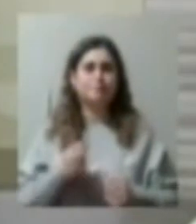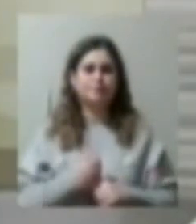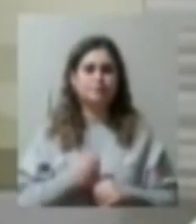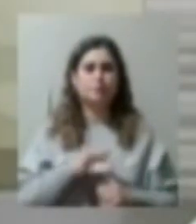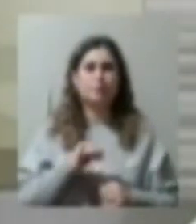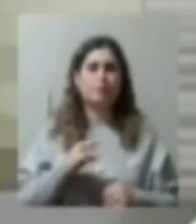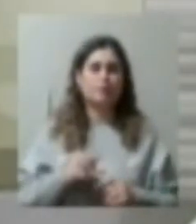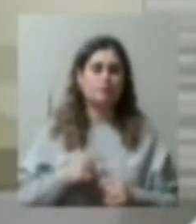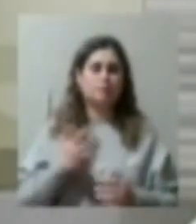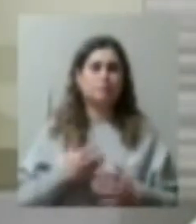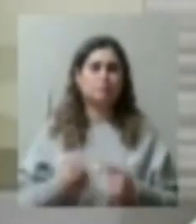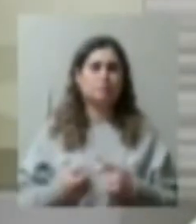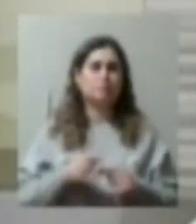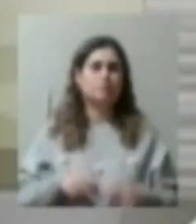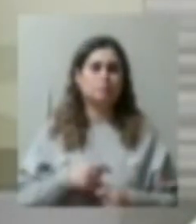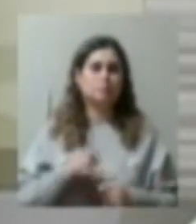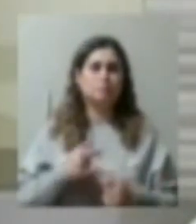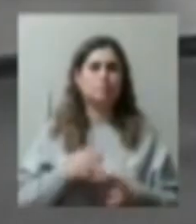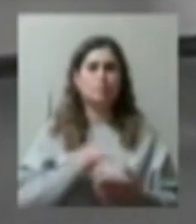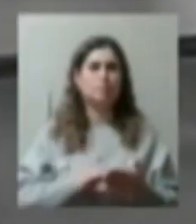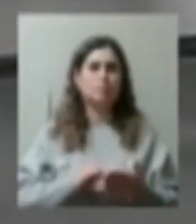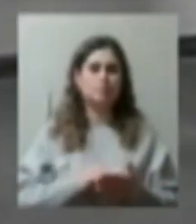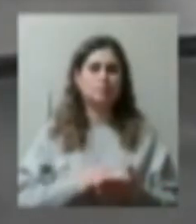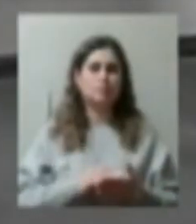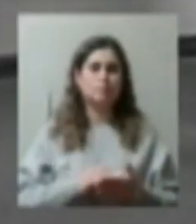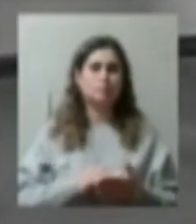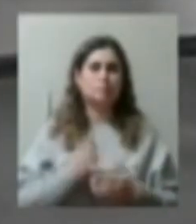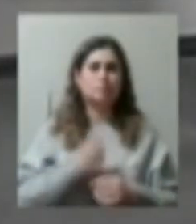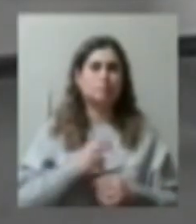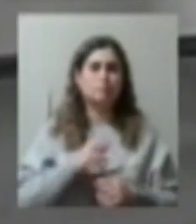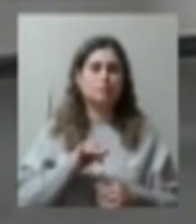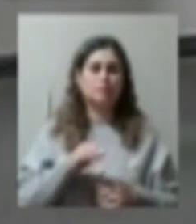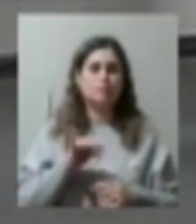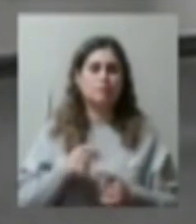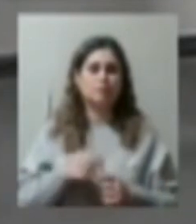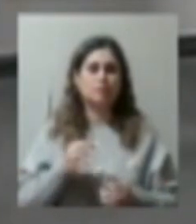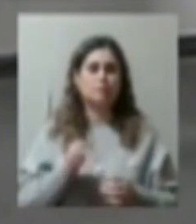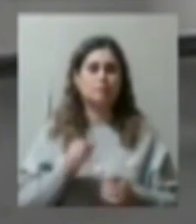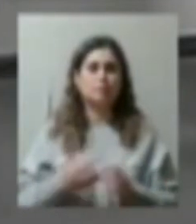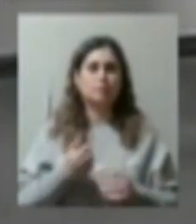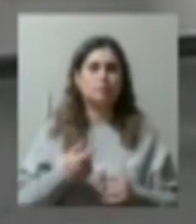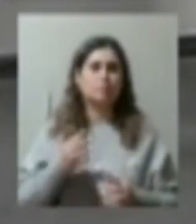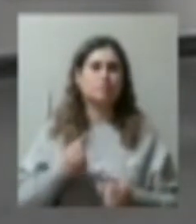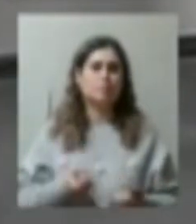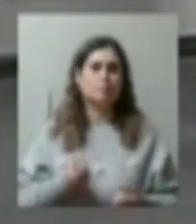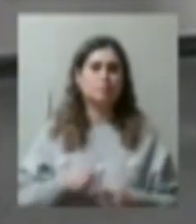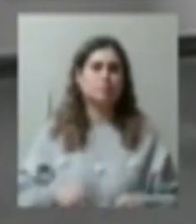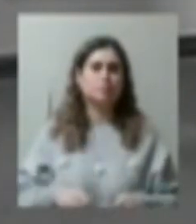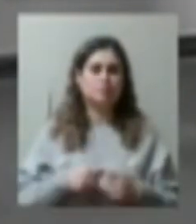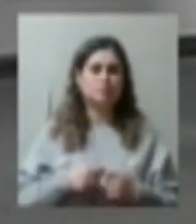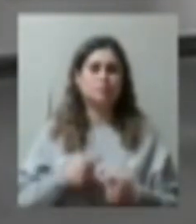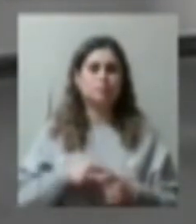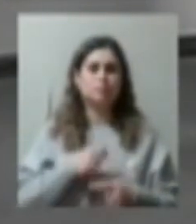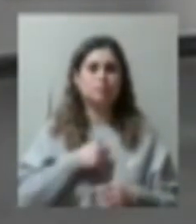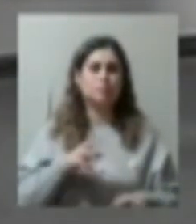якщо виявляється таке порушення, а вже за повторність складається протокол, і суд навіть може вилучити транспортний засіб за порушення саме цих